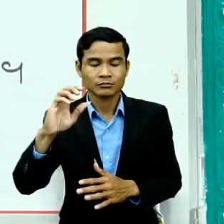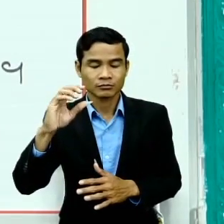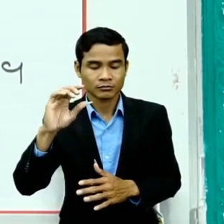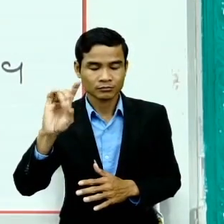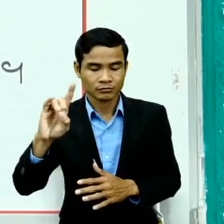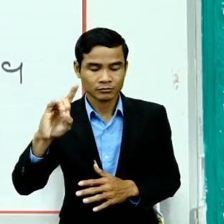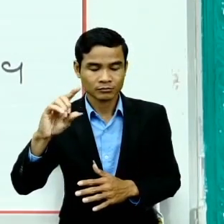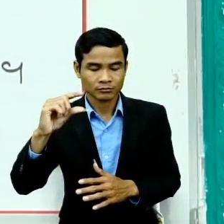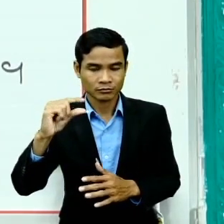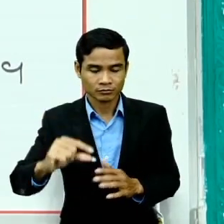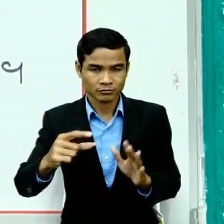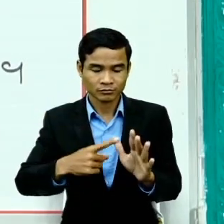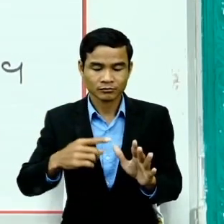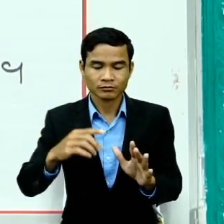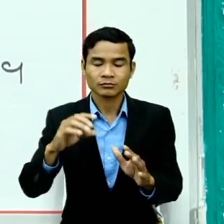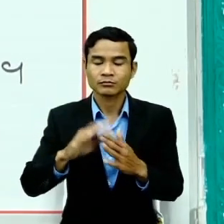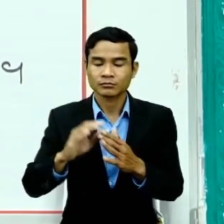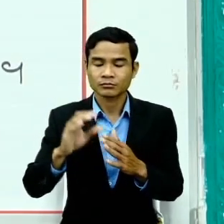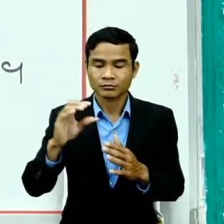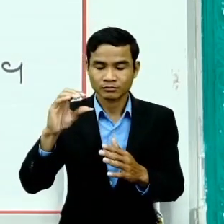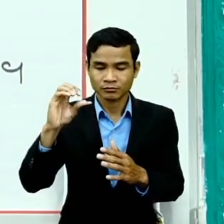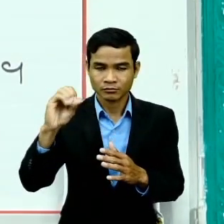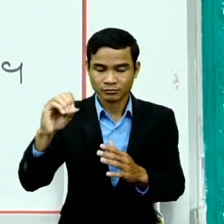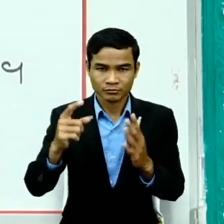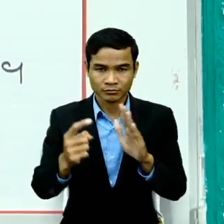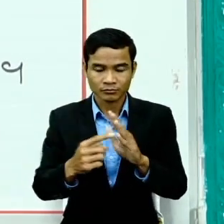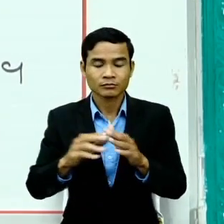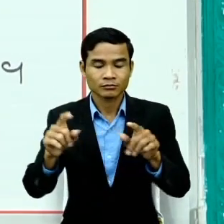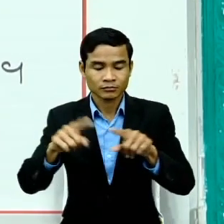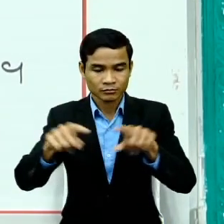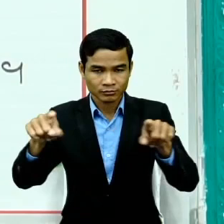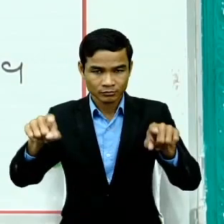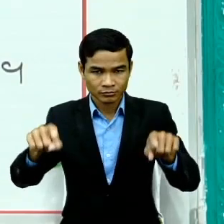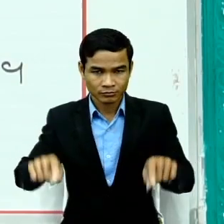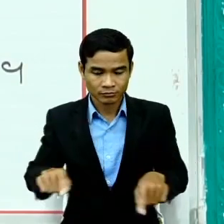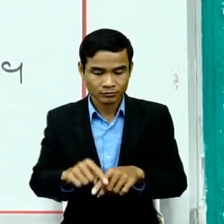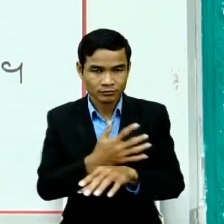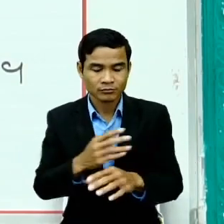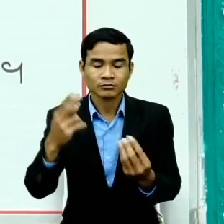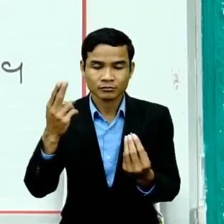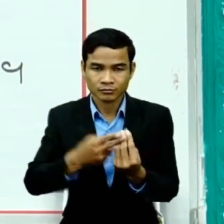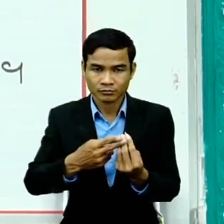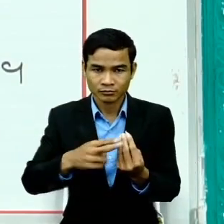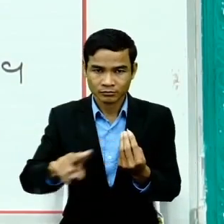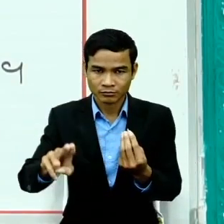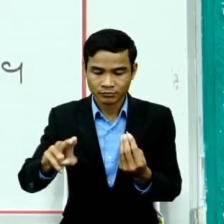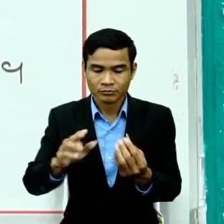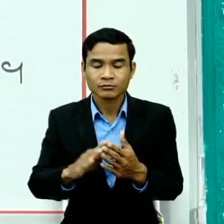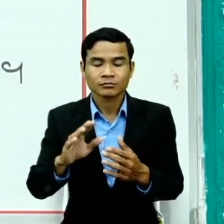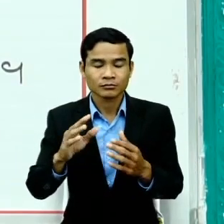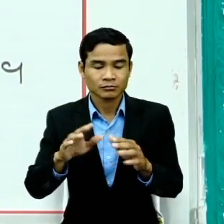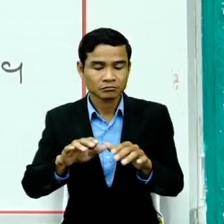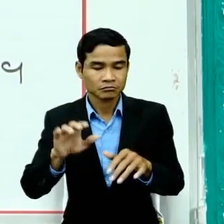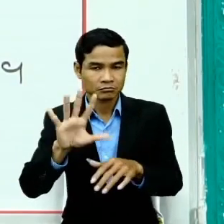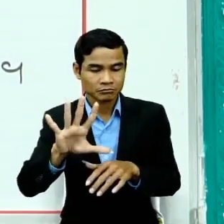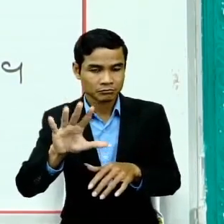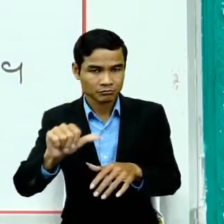chầm cá mà cá miên chầm ngái pram rồi mát pí tẻ con